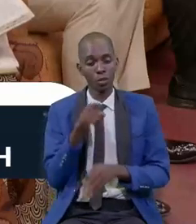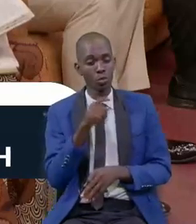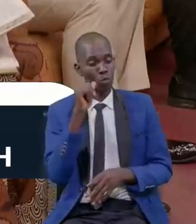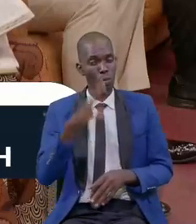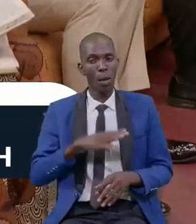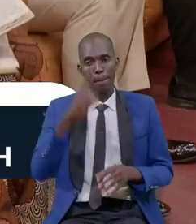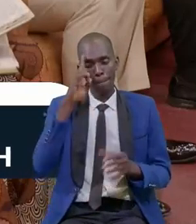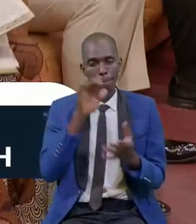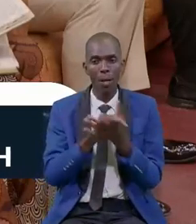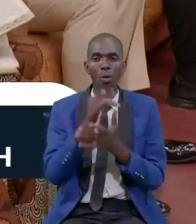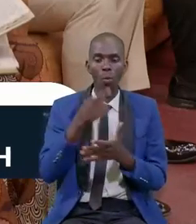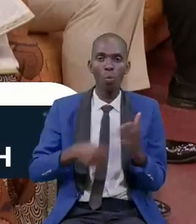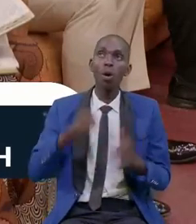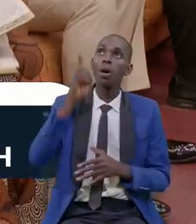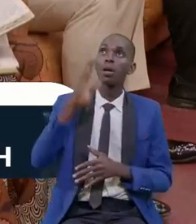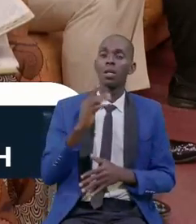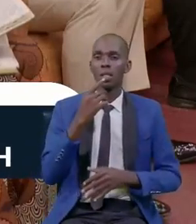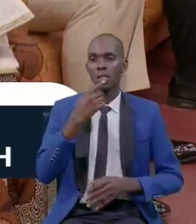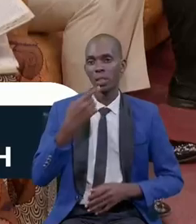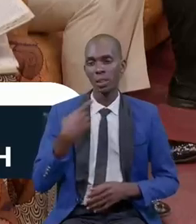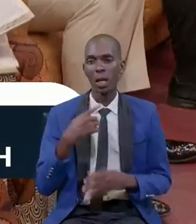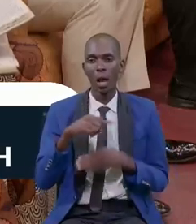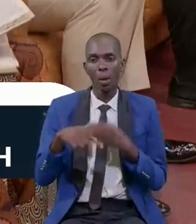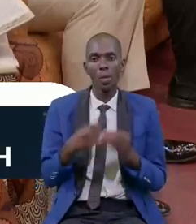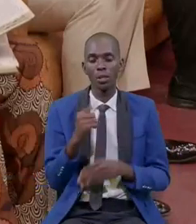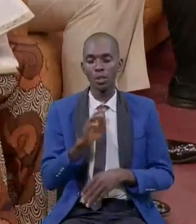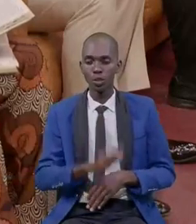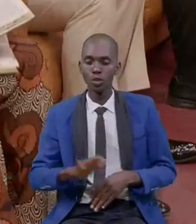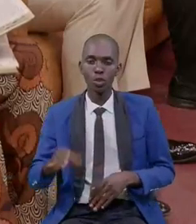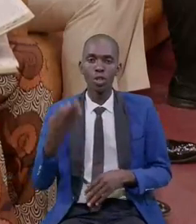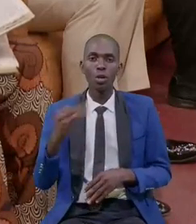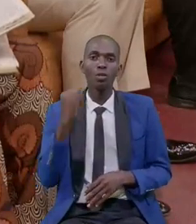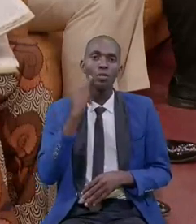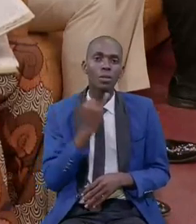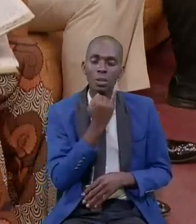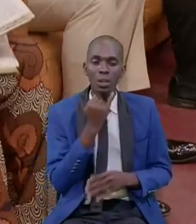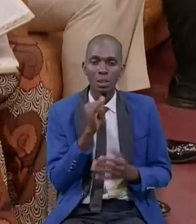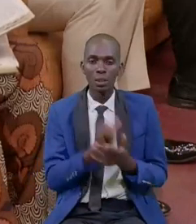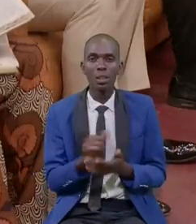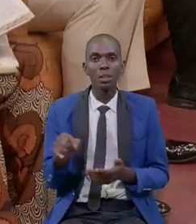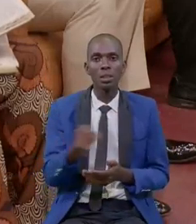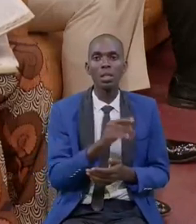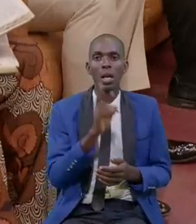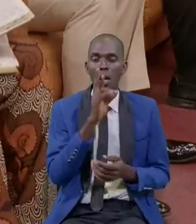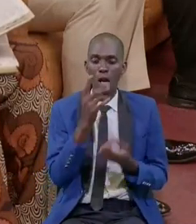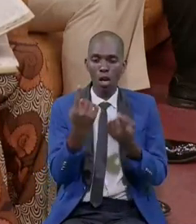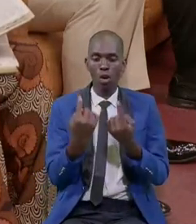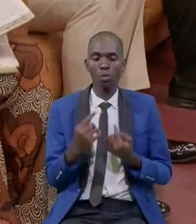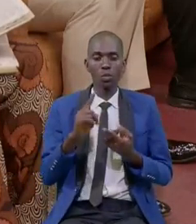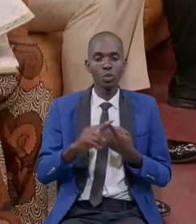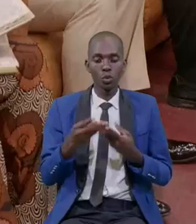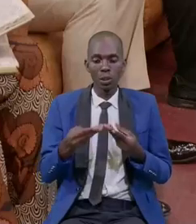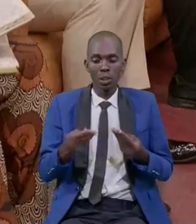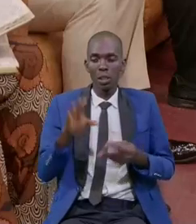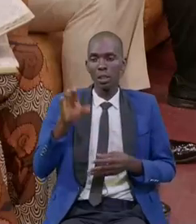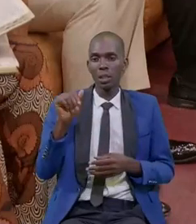Dieu a dit au sujet des enfants d'Israël, elles venaient au pays de Canaan, elles vont posséder Canaan. Tout le